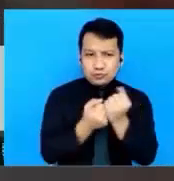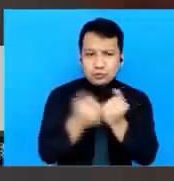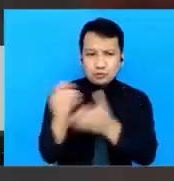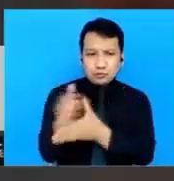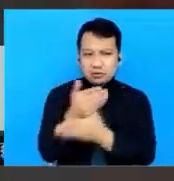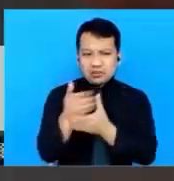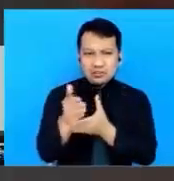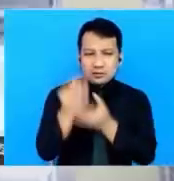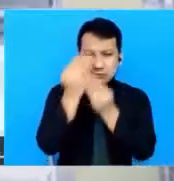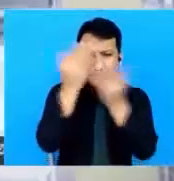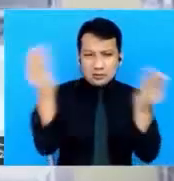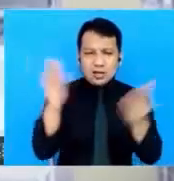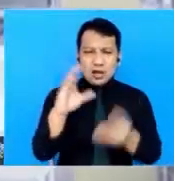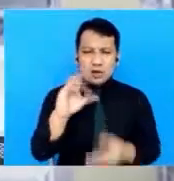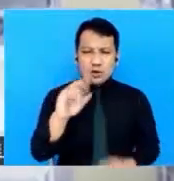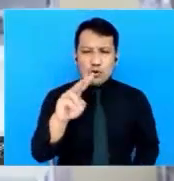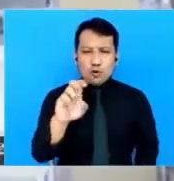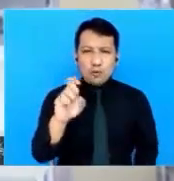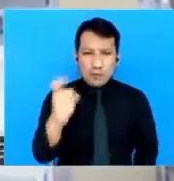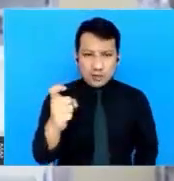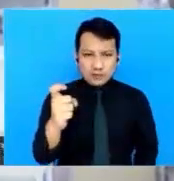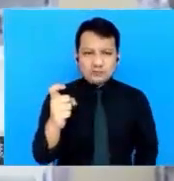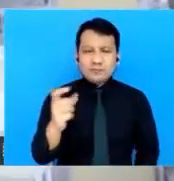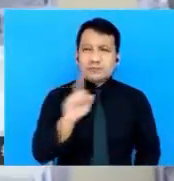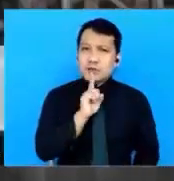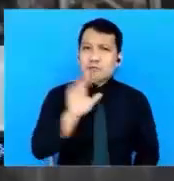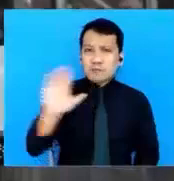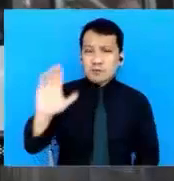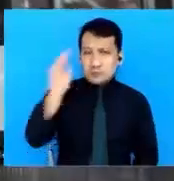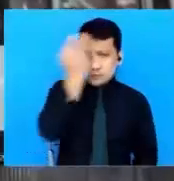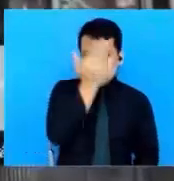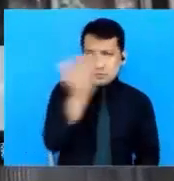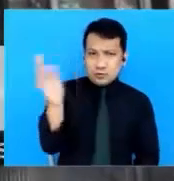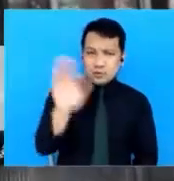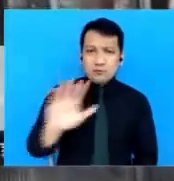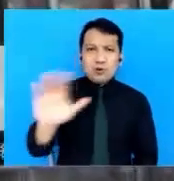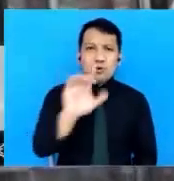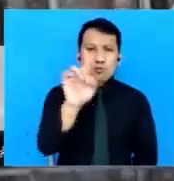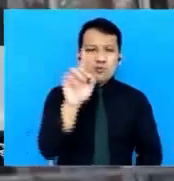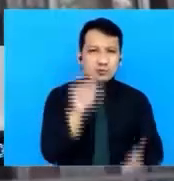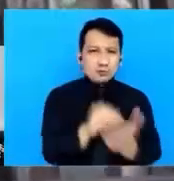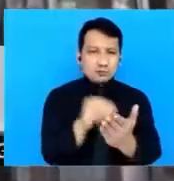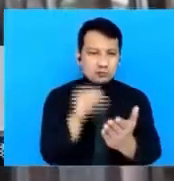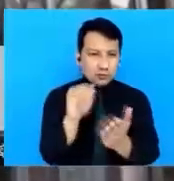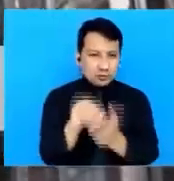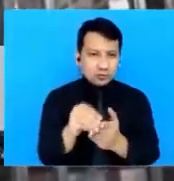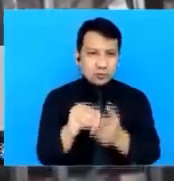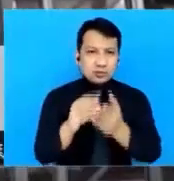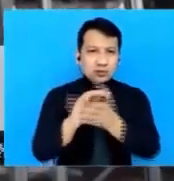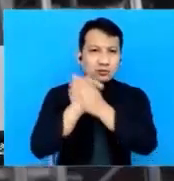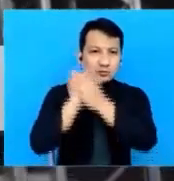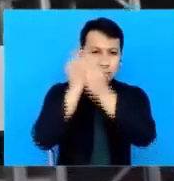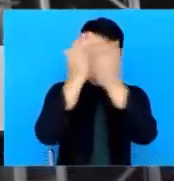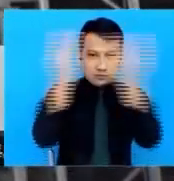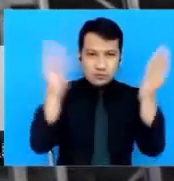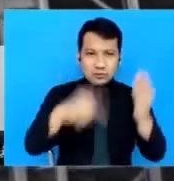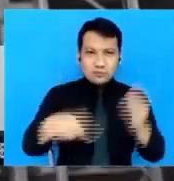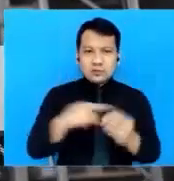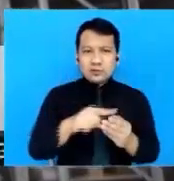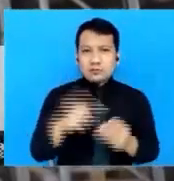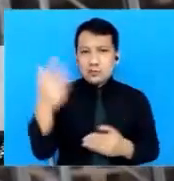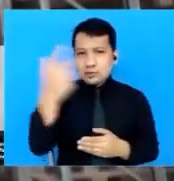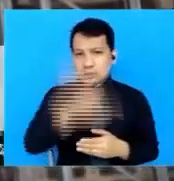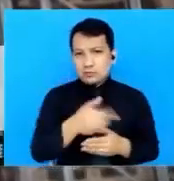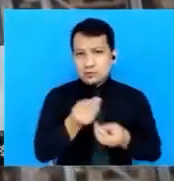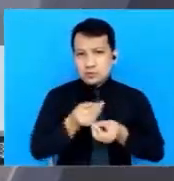na COVAX. Nauna nang nangako ang pamahalaan na magbibigay ng $1 million sa COVAX facility para sa maayos na pamamahagi